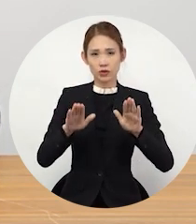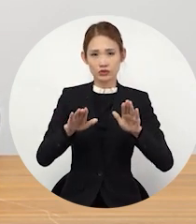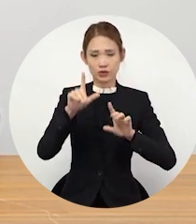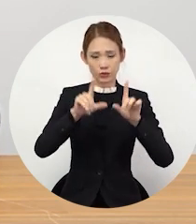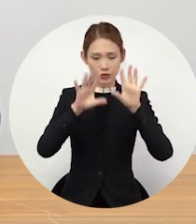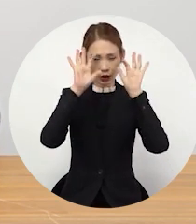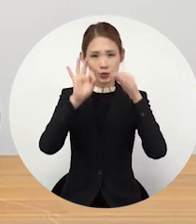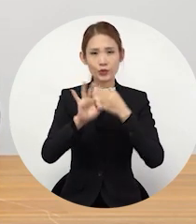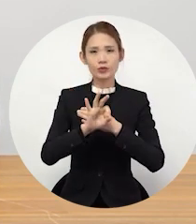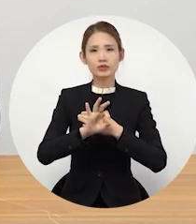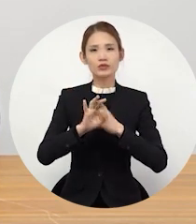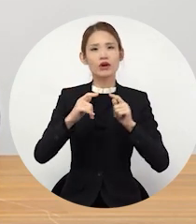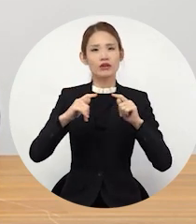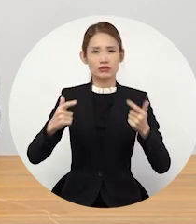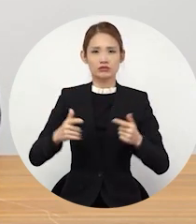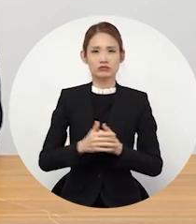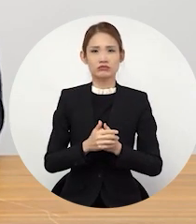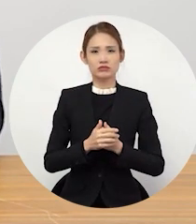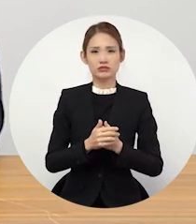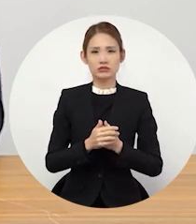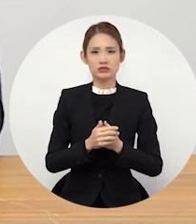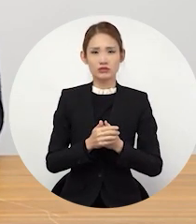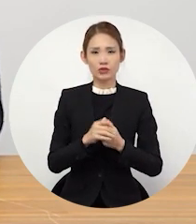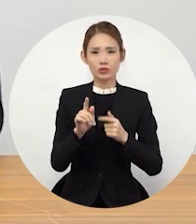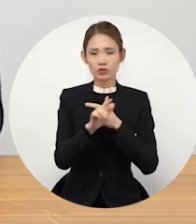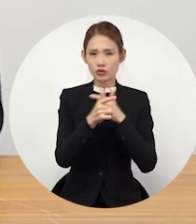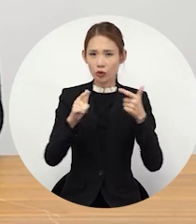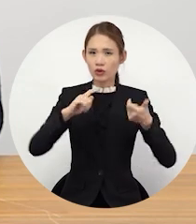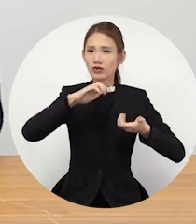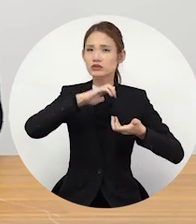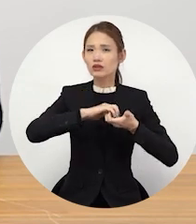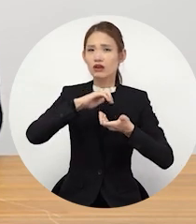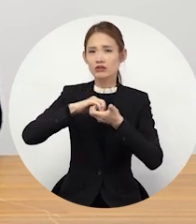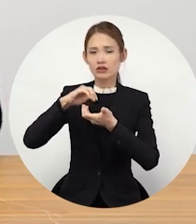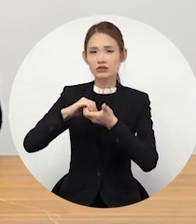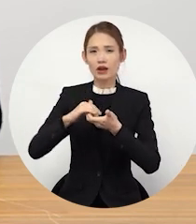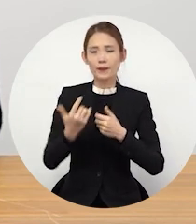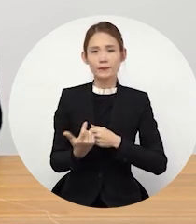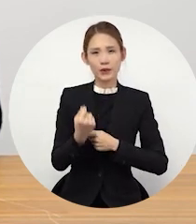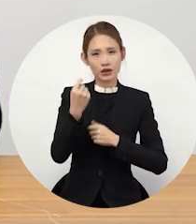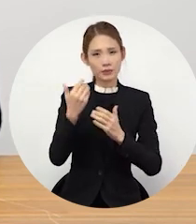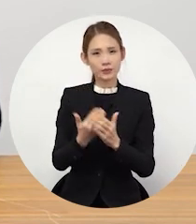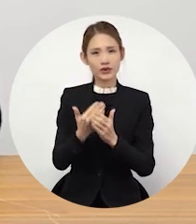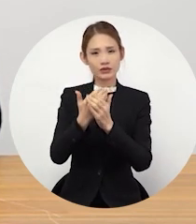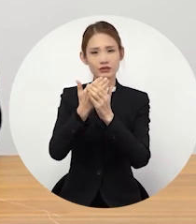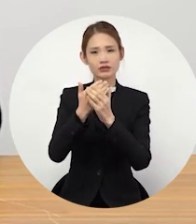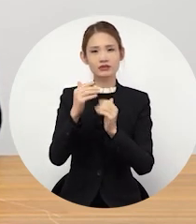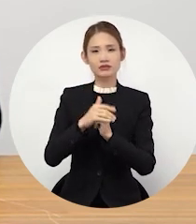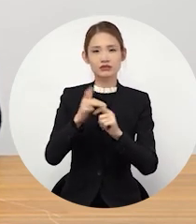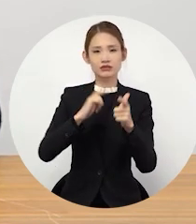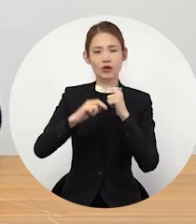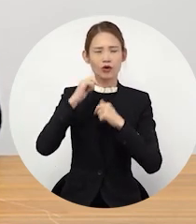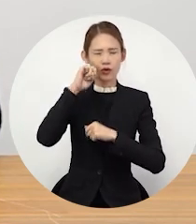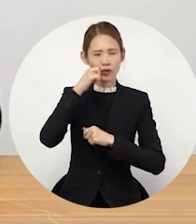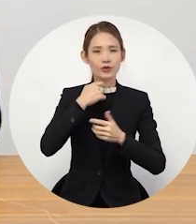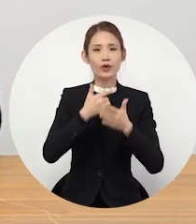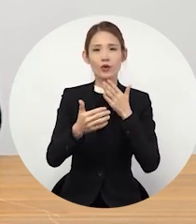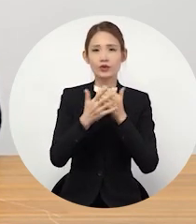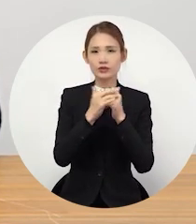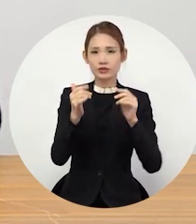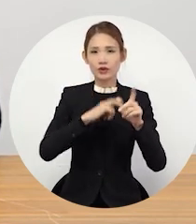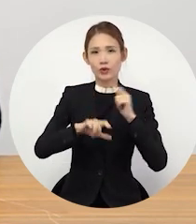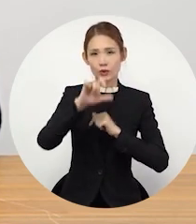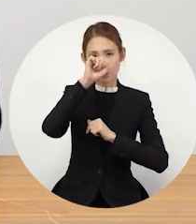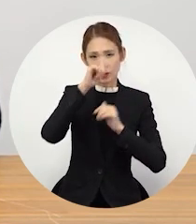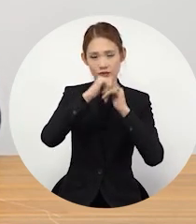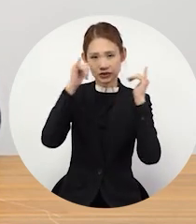지금 현재로서는 그렇지 않기 때문에 이런 물리적 제약들이 어서 날로 발전해서 조금 어려움을 겪는